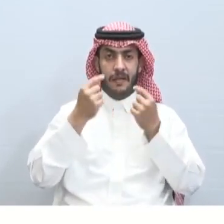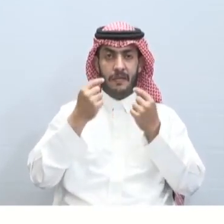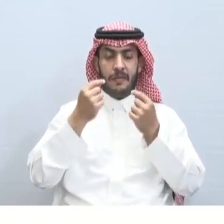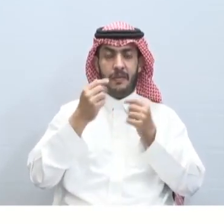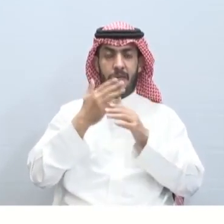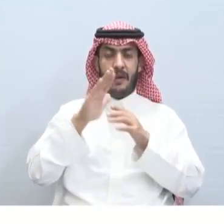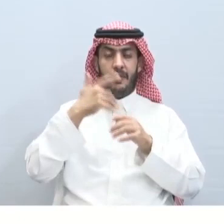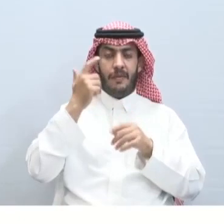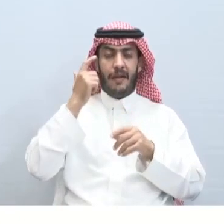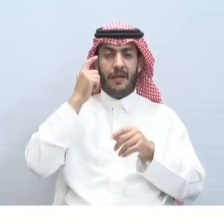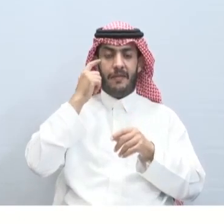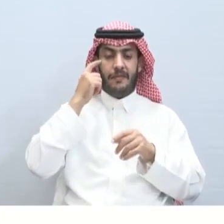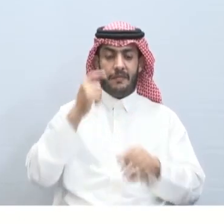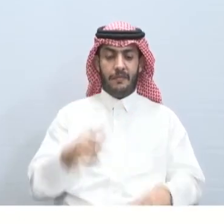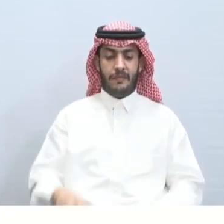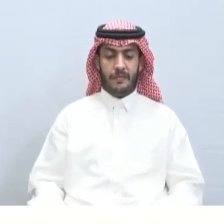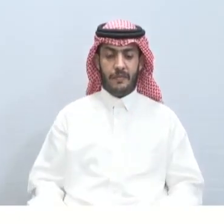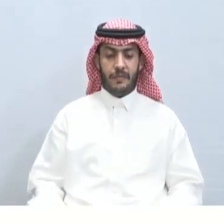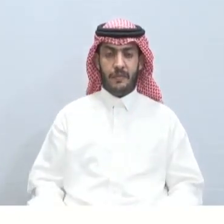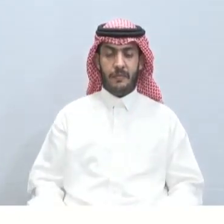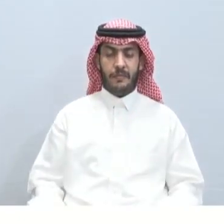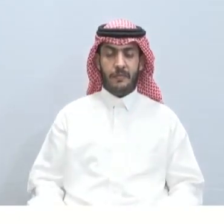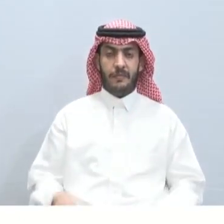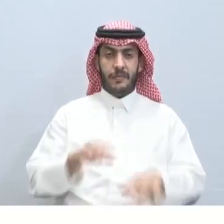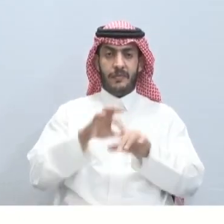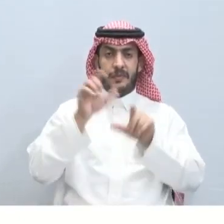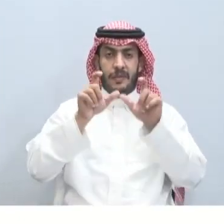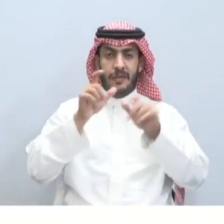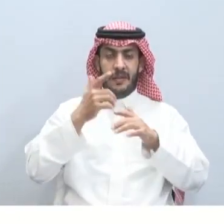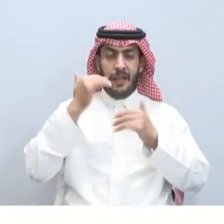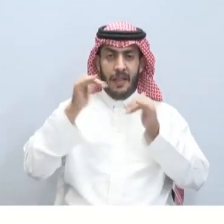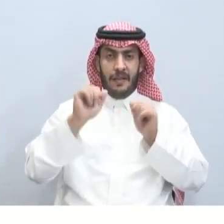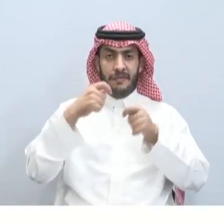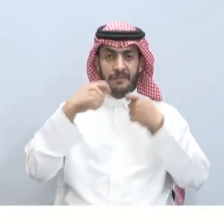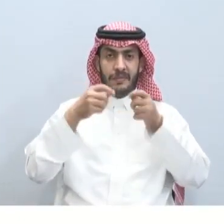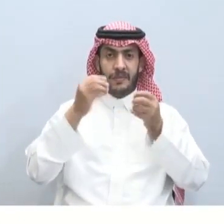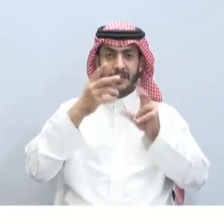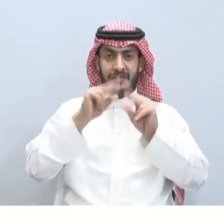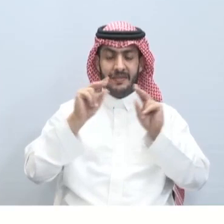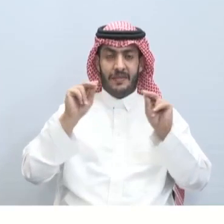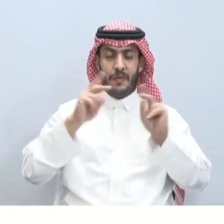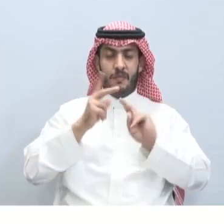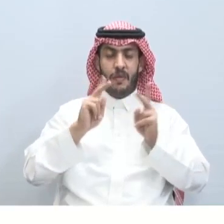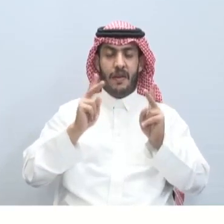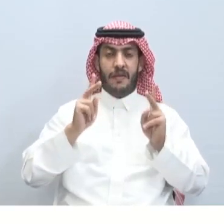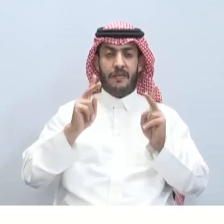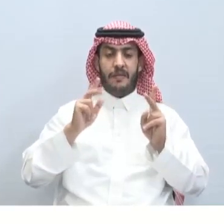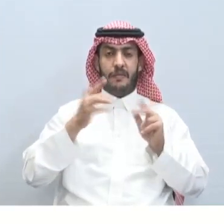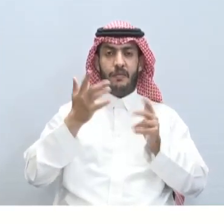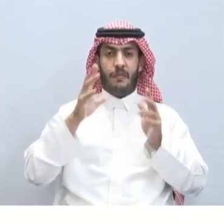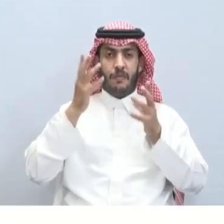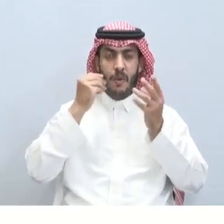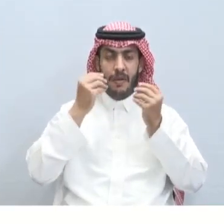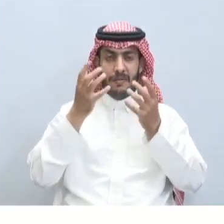بعد ان اعرف هل الاشخاص او انماط الاستهلاك في هذا السوق متشابهه او مختلفه وكذلك اجمع